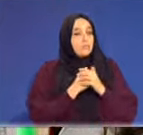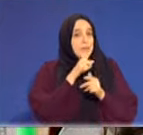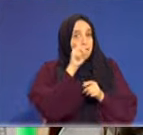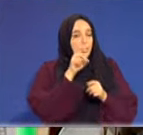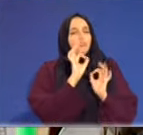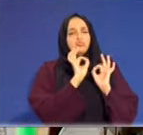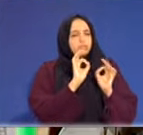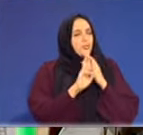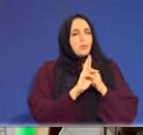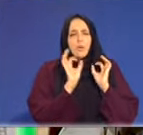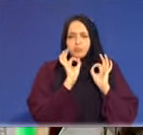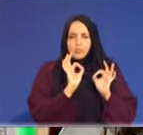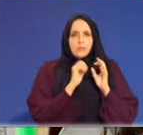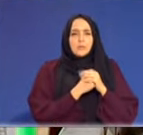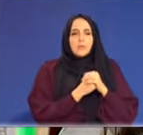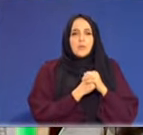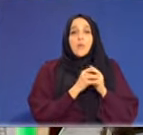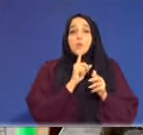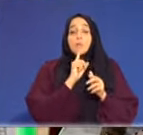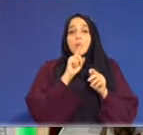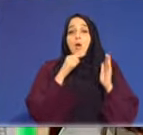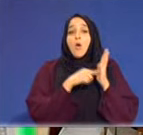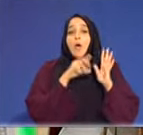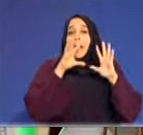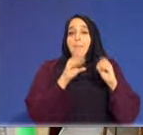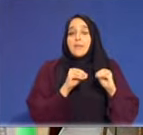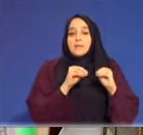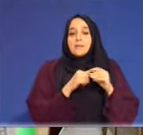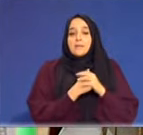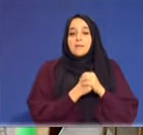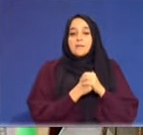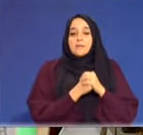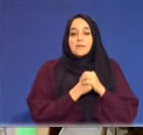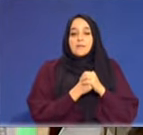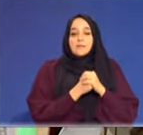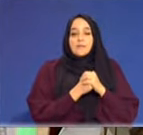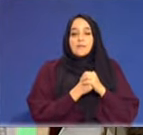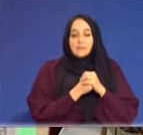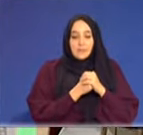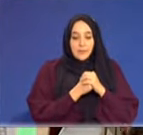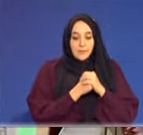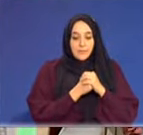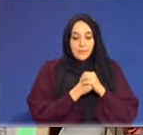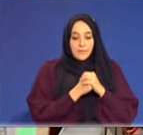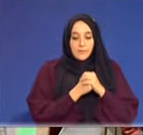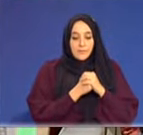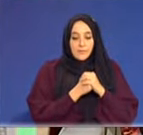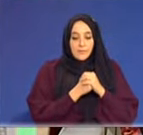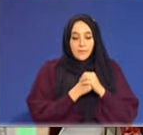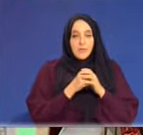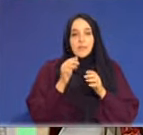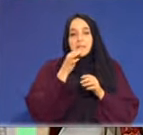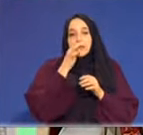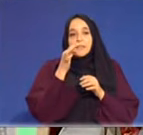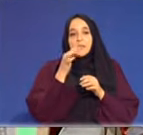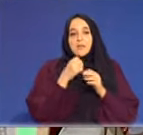هكذا، يا فكرة صح. نعم منذ متى يعني كنتم تشغلون هذا المسكن؟ هو كي رحلوا العائلة